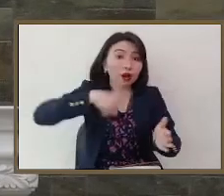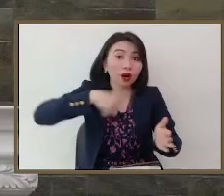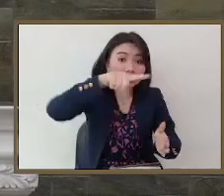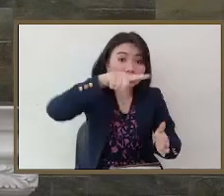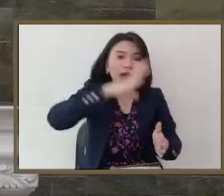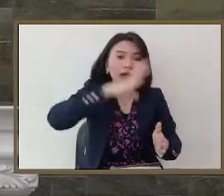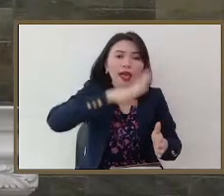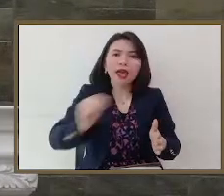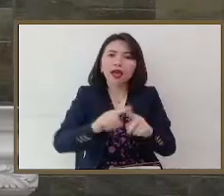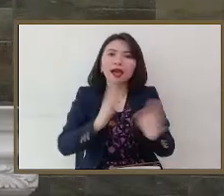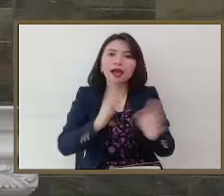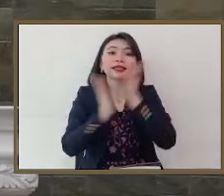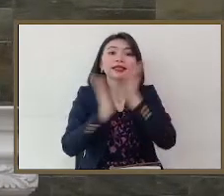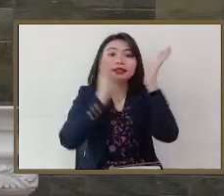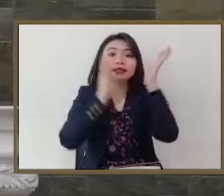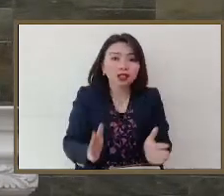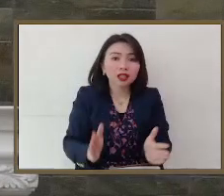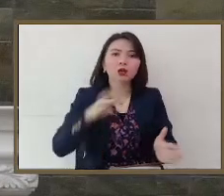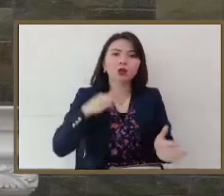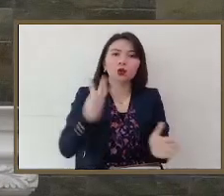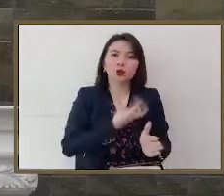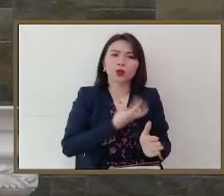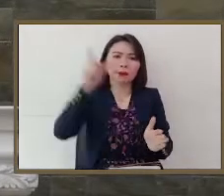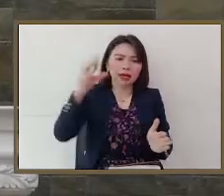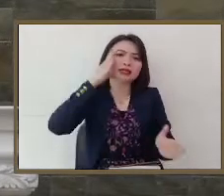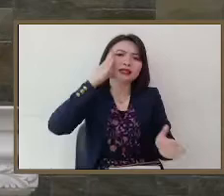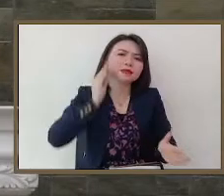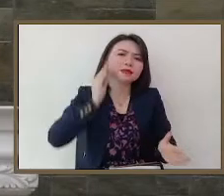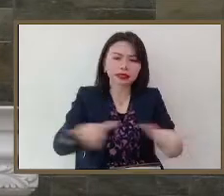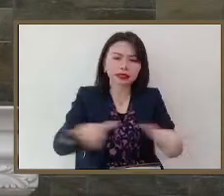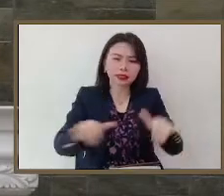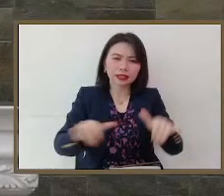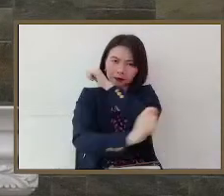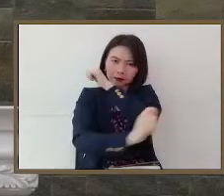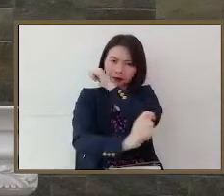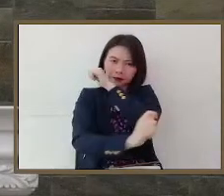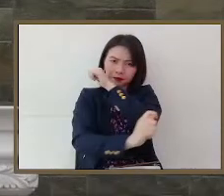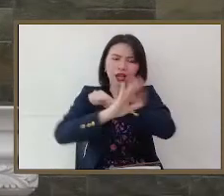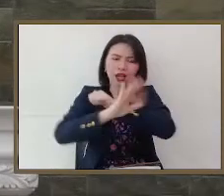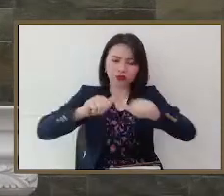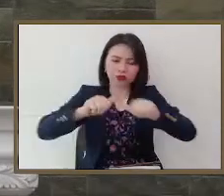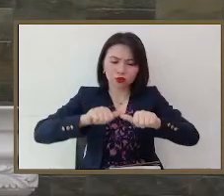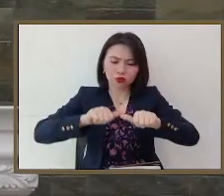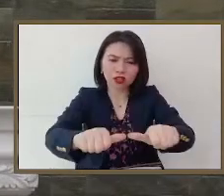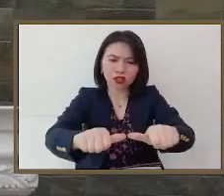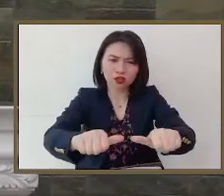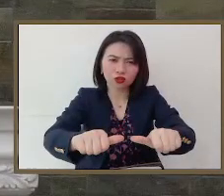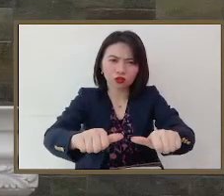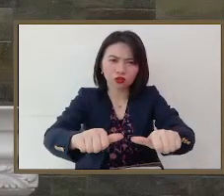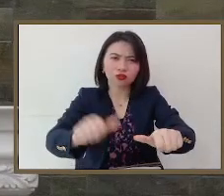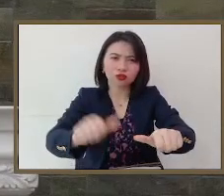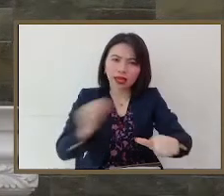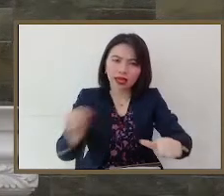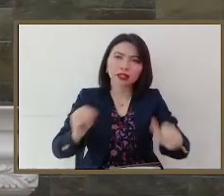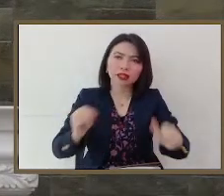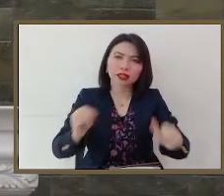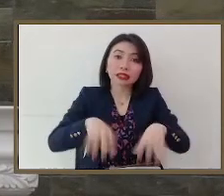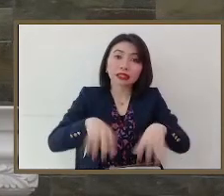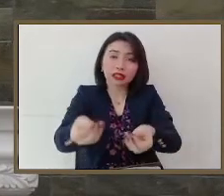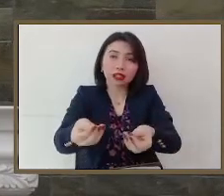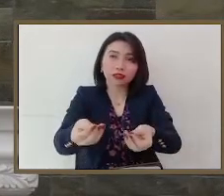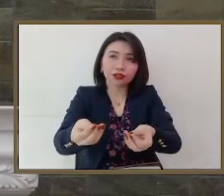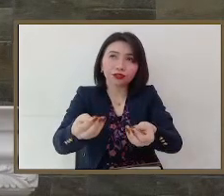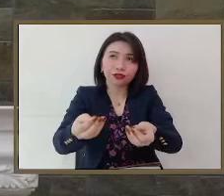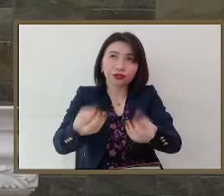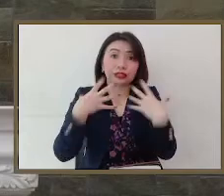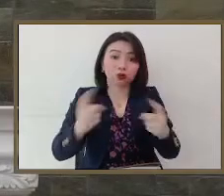dapat naman nating danasin yan. Dapat tayo mag-struggle, dapat tayo mag-sumikap na ma-overcome po